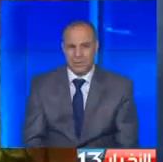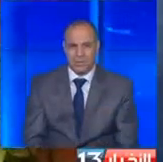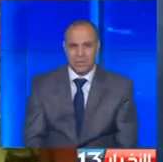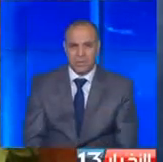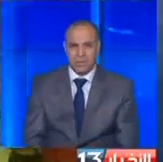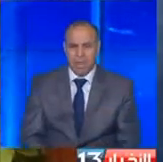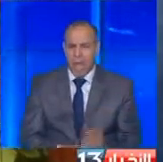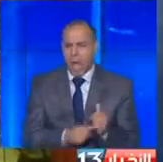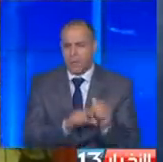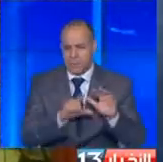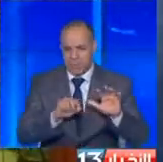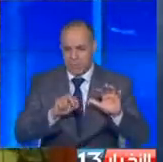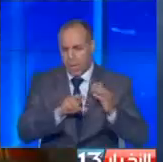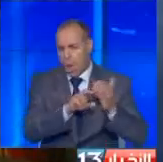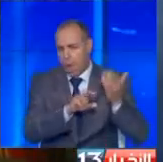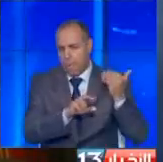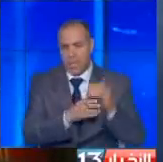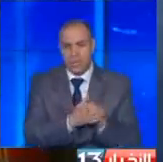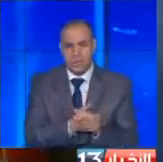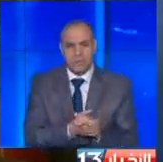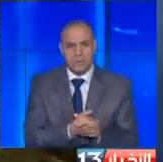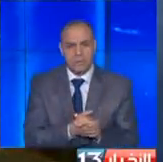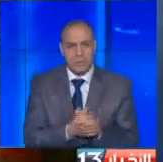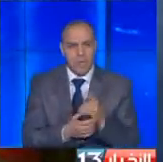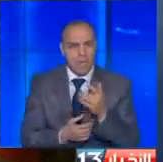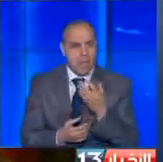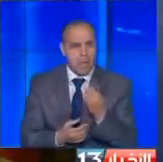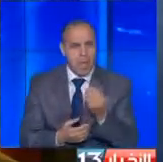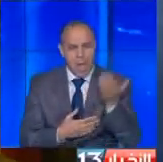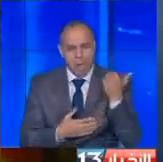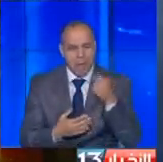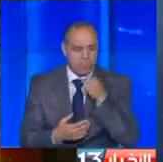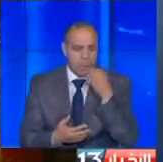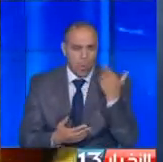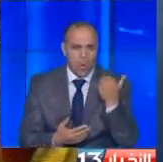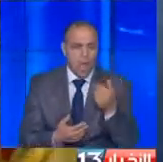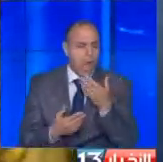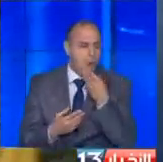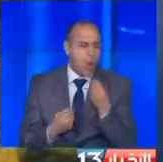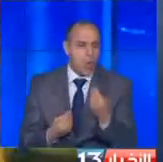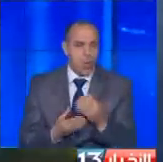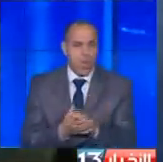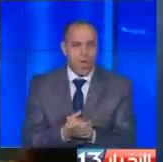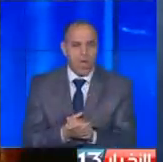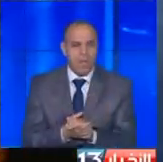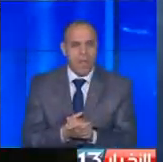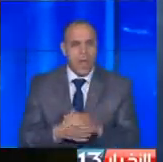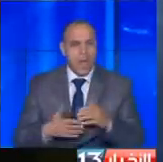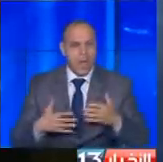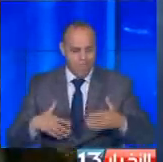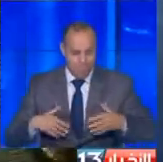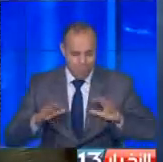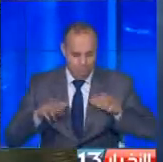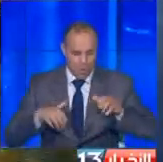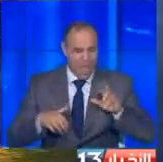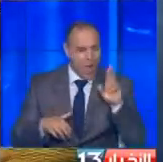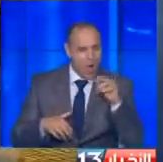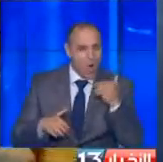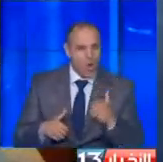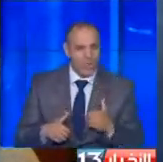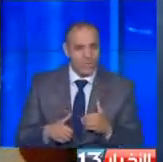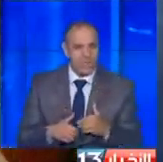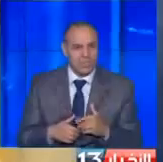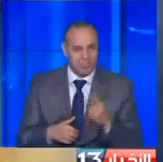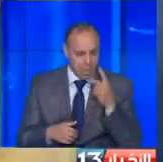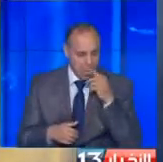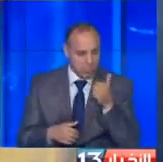في السبعينات الثمانينات. جلاديتور كل هذوما نبدا بكري، حلو ياسر، حتى من بونتير روز نبدا تعمل ترجمة